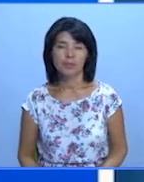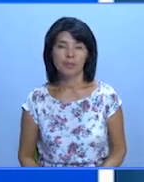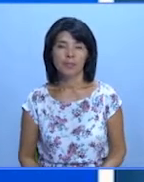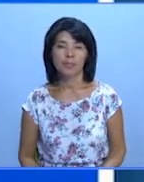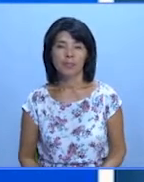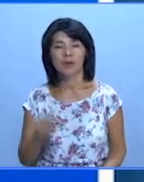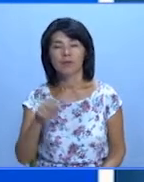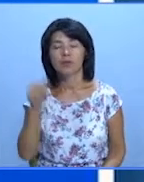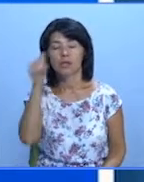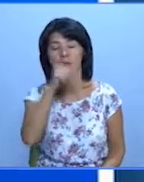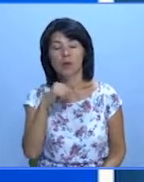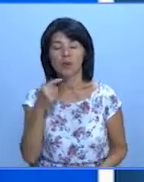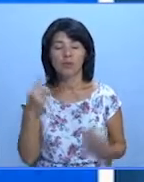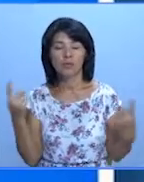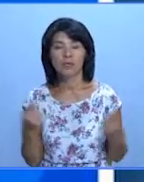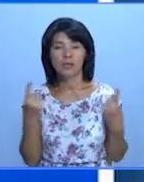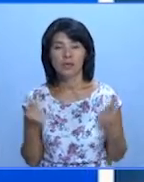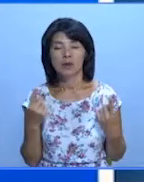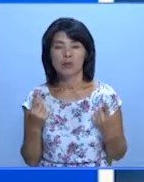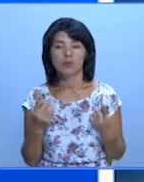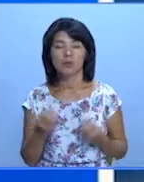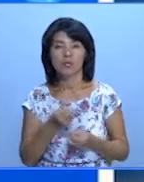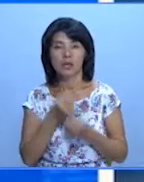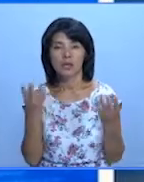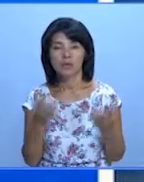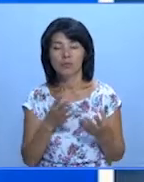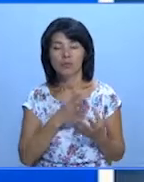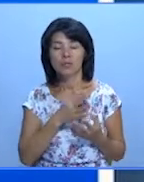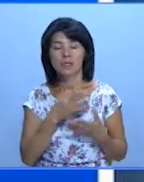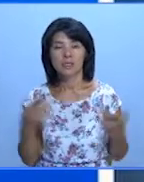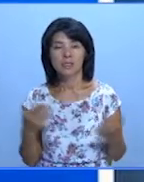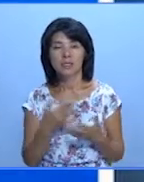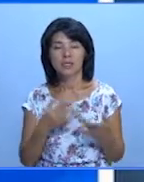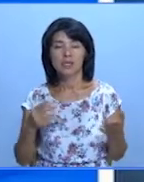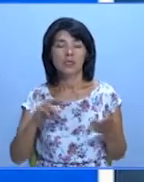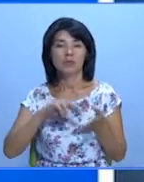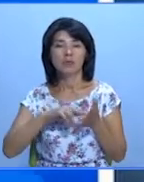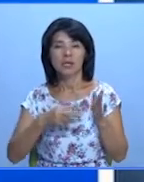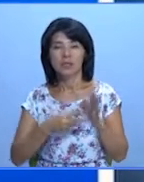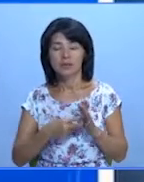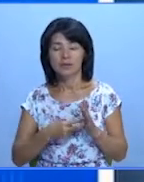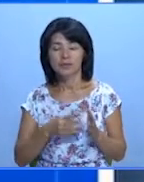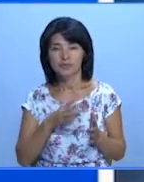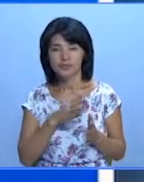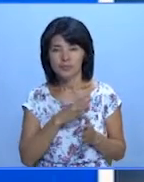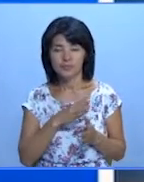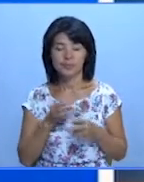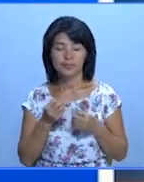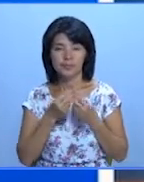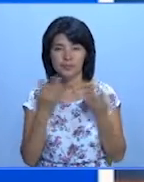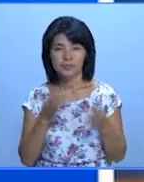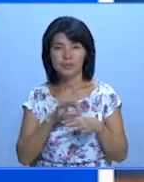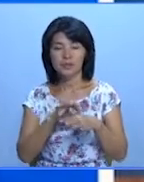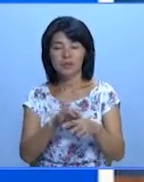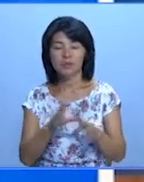Биылғы мерейтойға орай бірқатар іс-шаралар жоспарланған болатын, бірақ әлемді жайлаған індетке байланысты соның көпшілігін онлайн форматқа